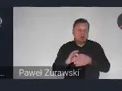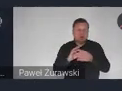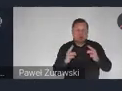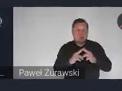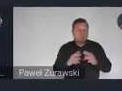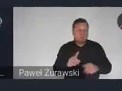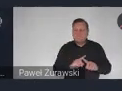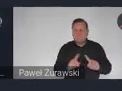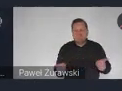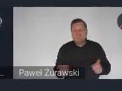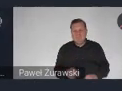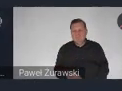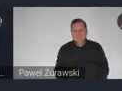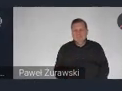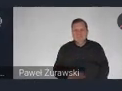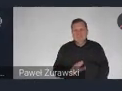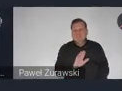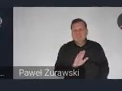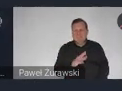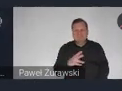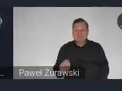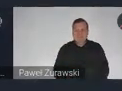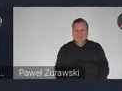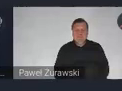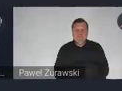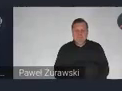nie na tym etapie jeszcze